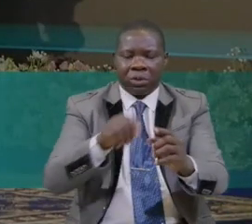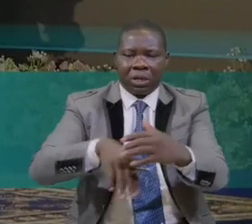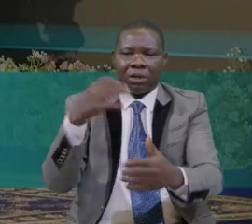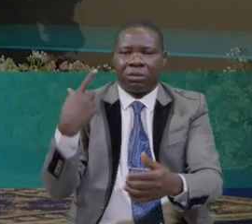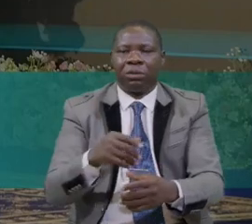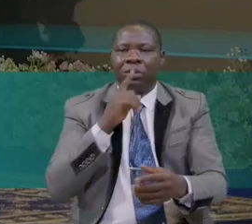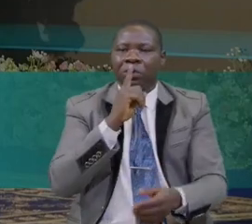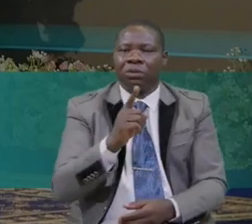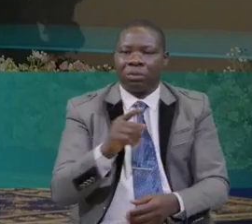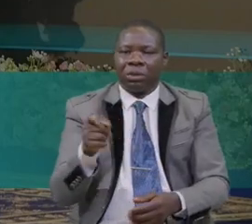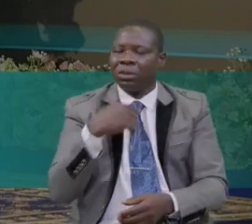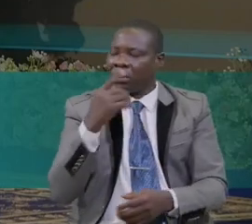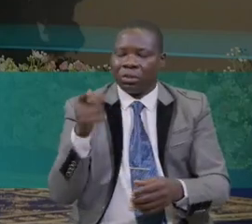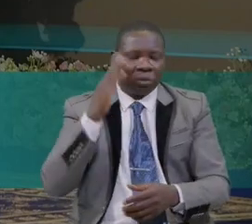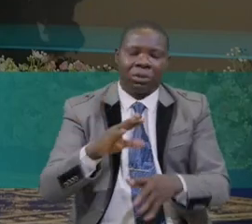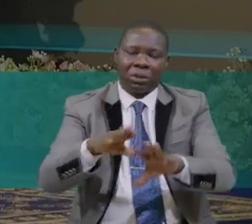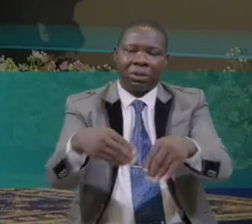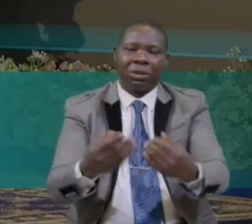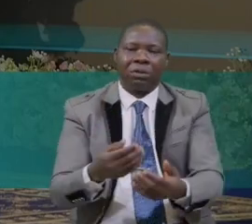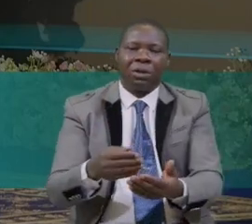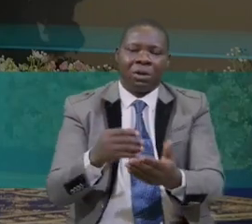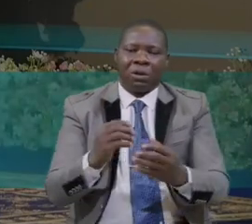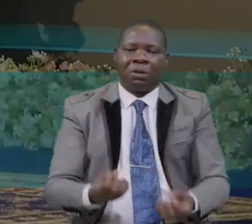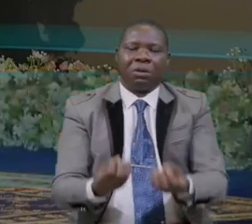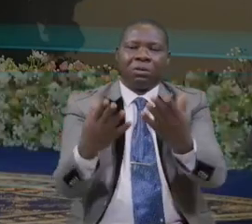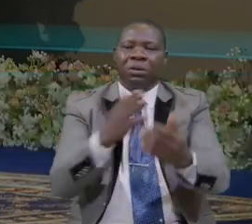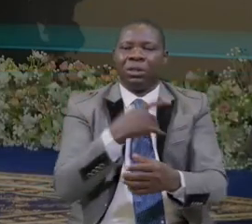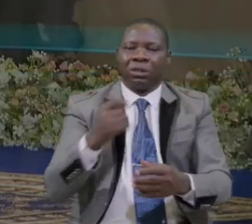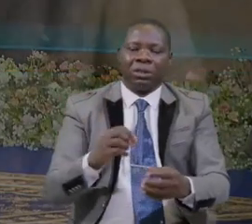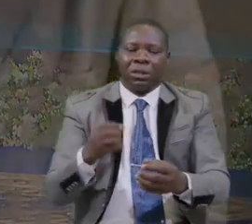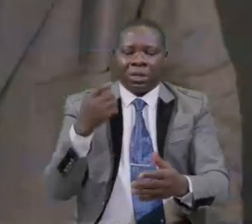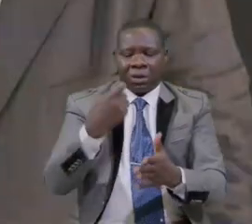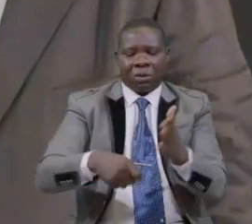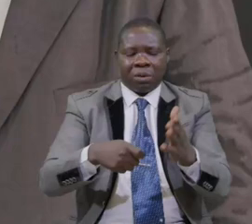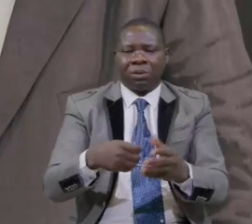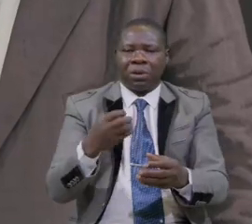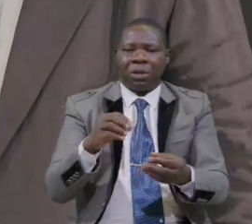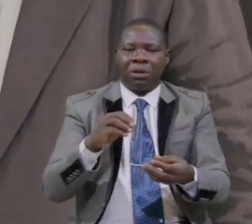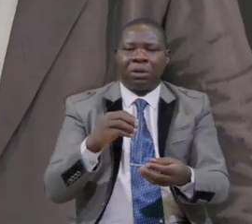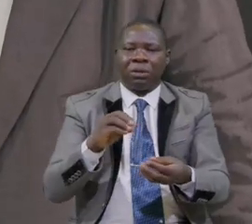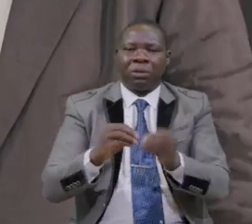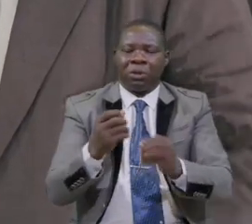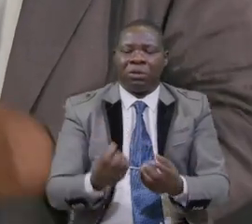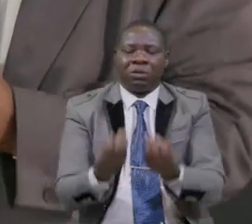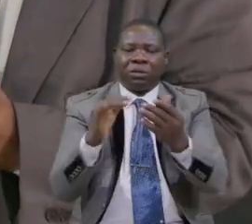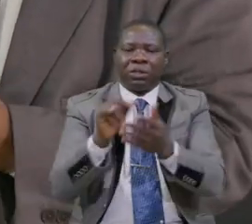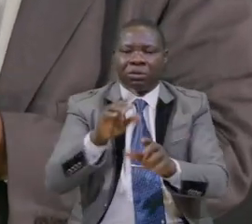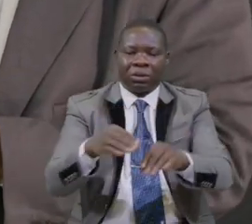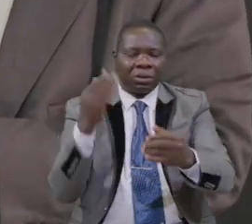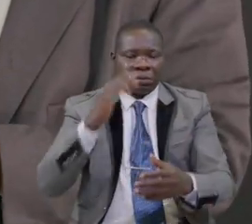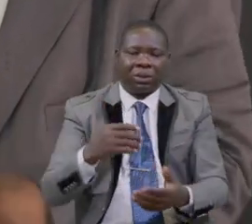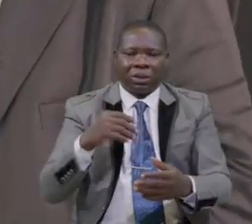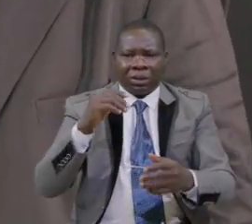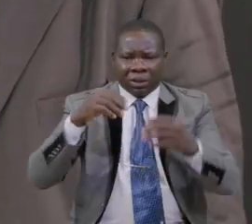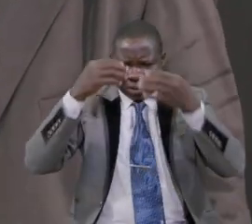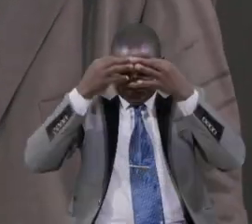vous voulez donner l'offrande et le montant à donner va déterminer la hauteur des miracles